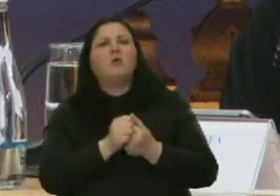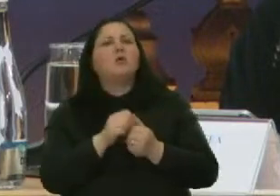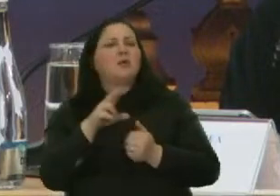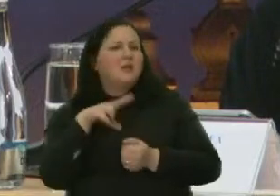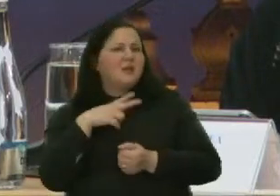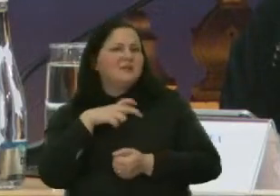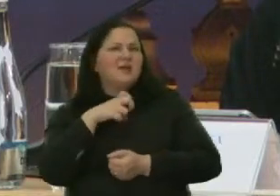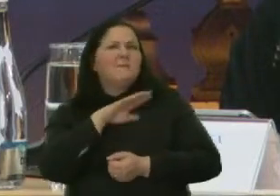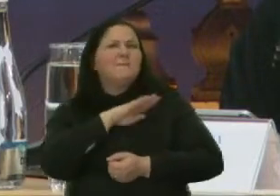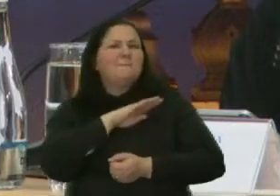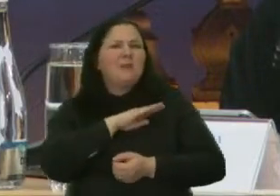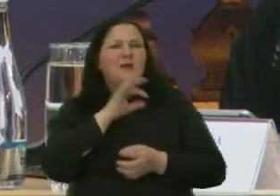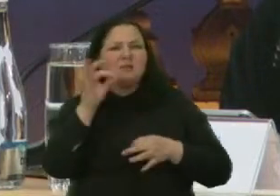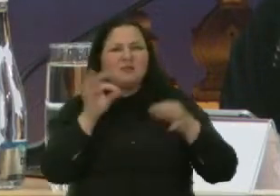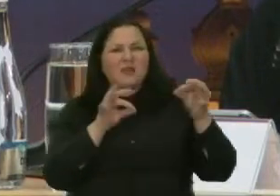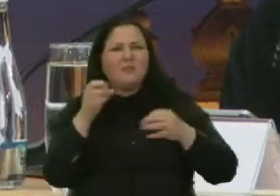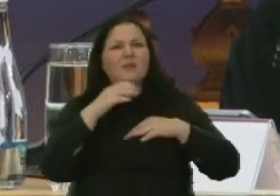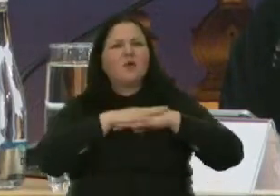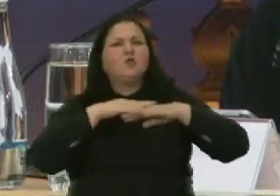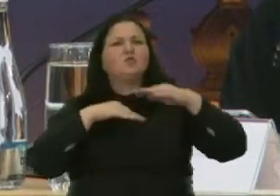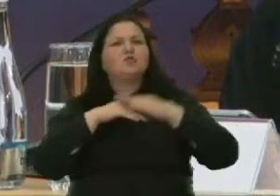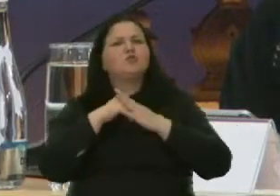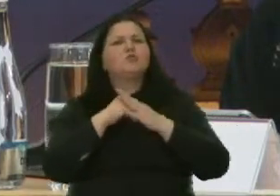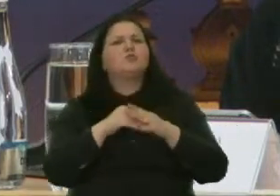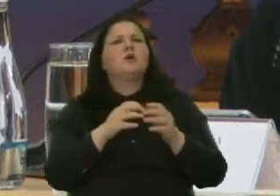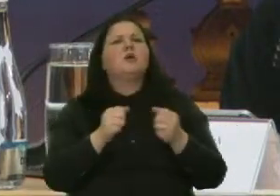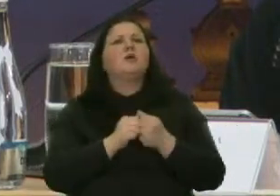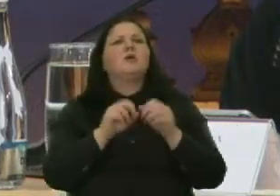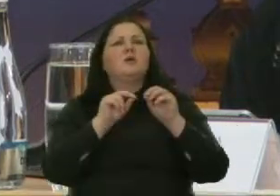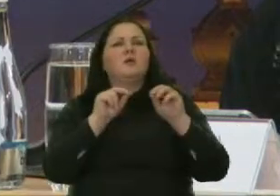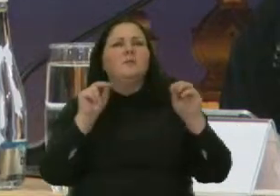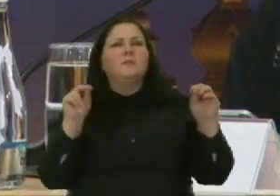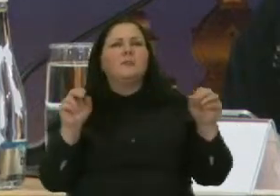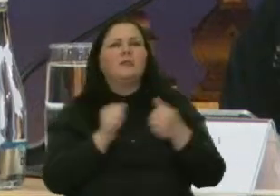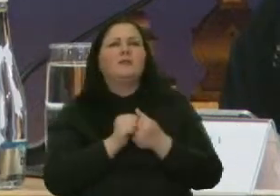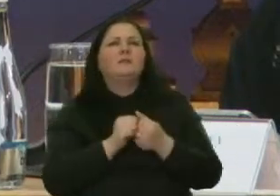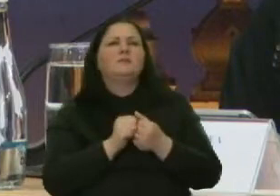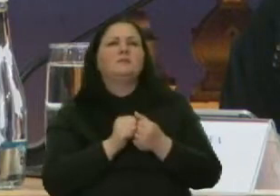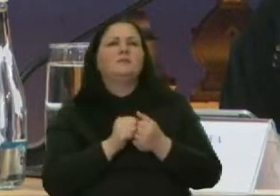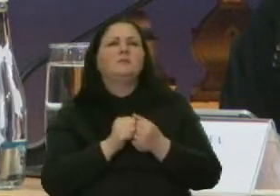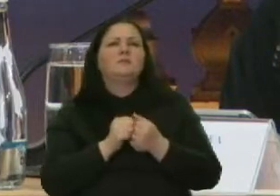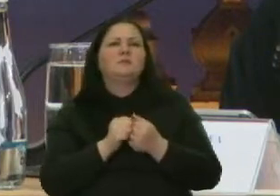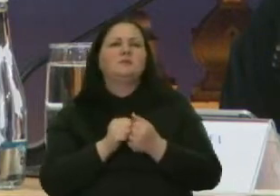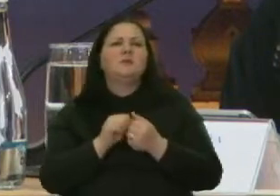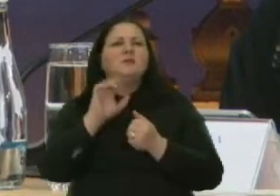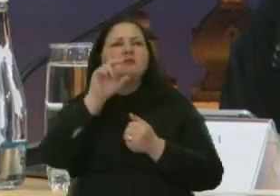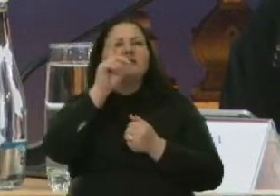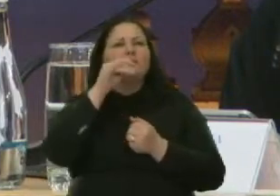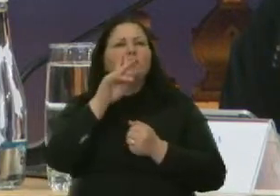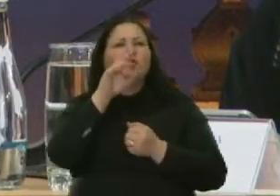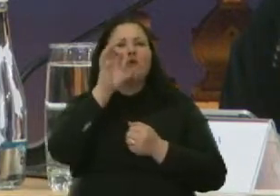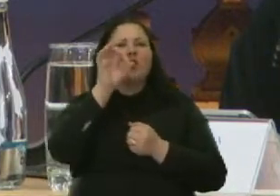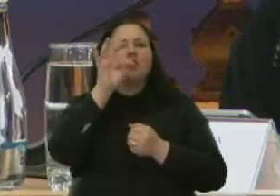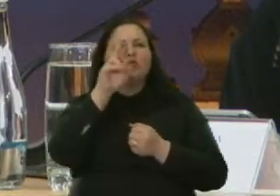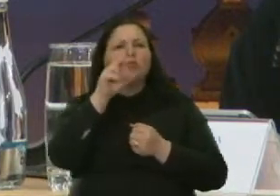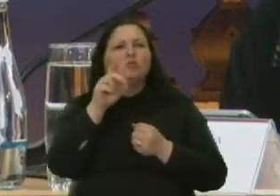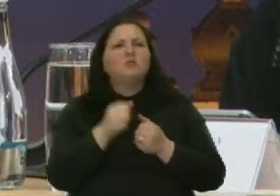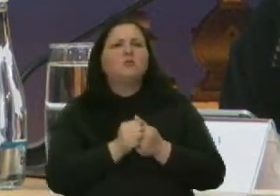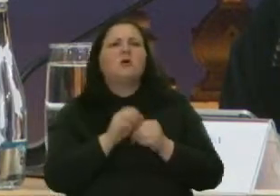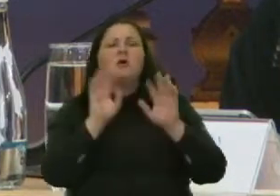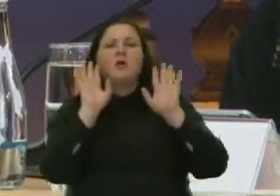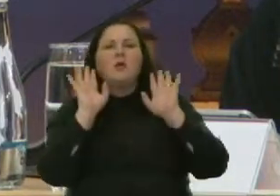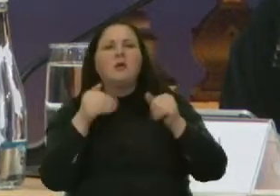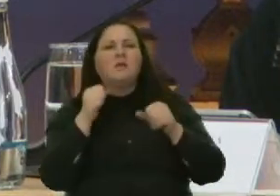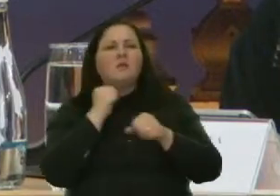sopor construirea unui ansamblu educațional de asemenea construirea de creșe în Dâmbu rotund avem